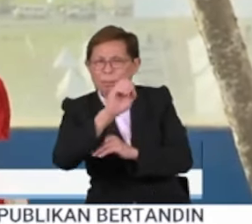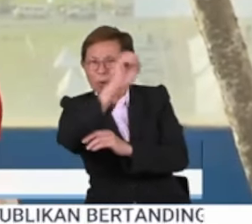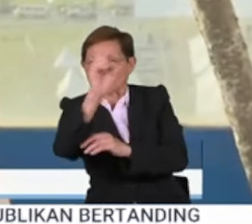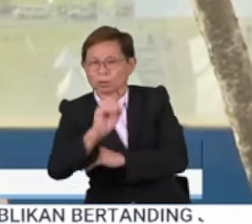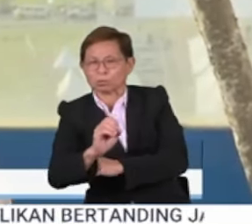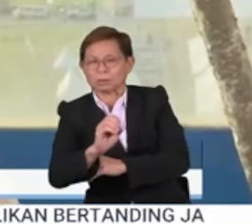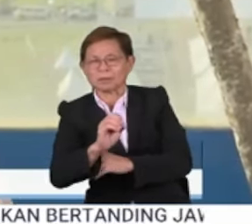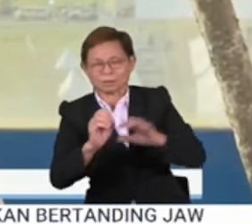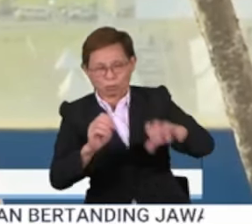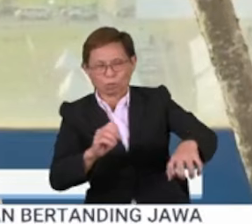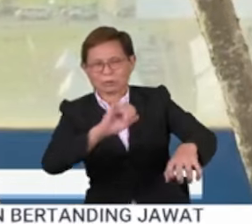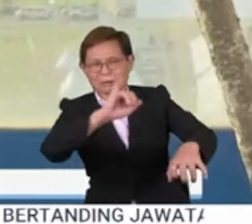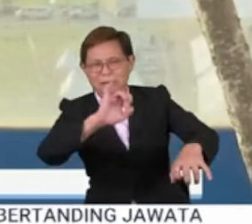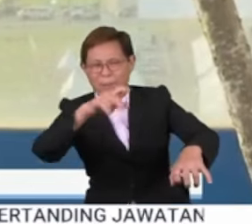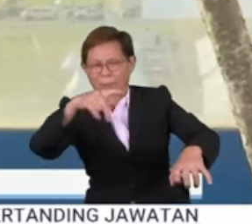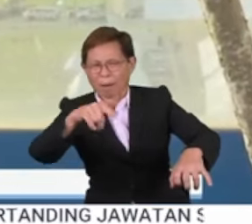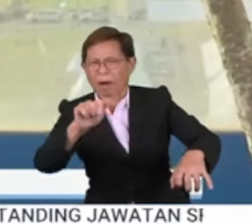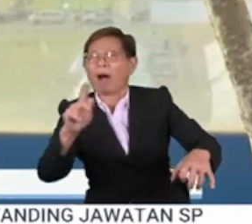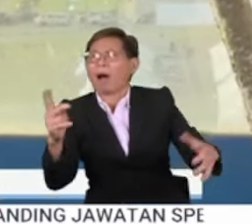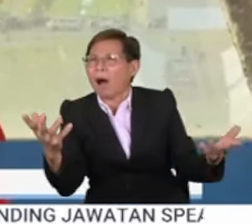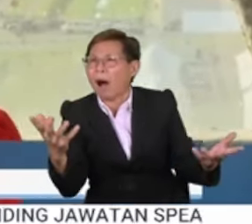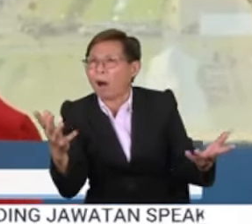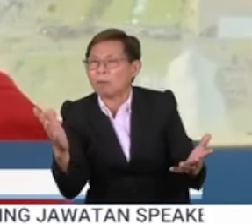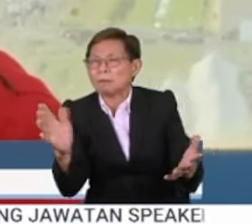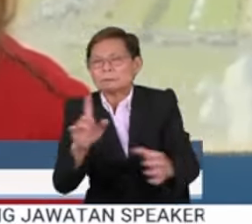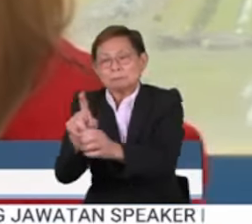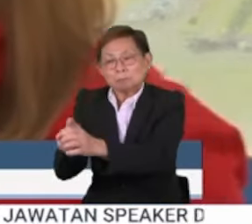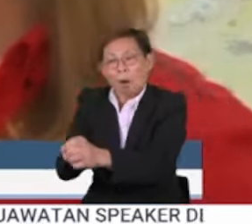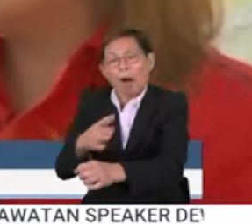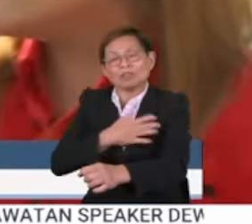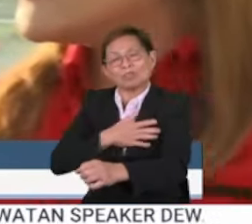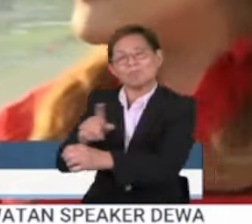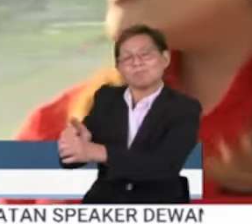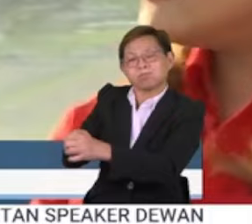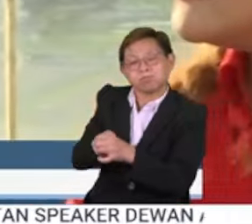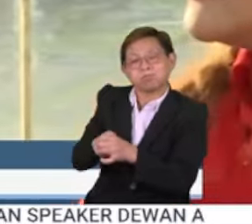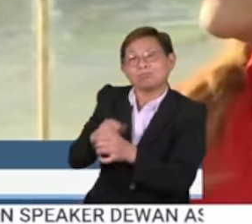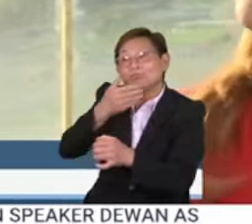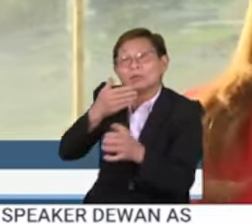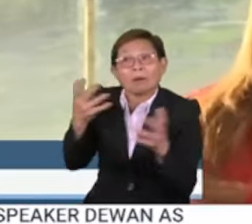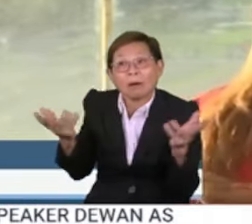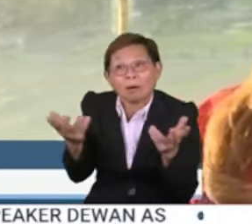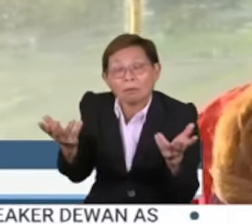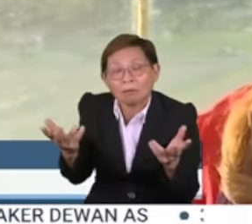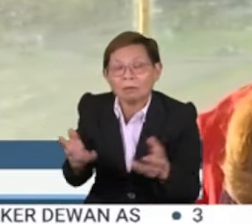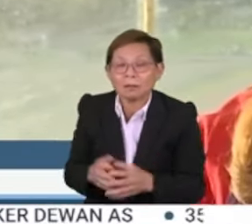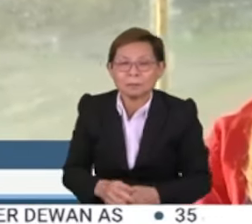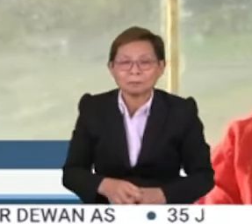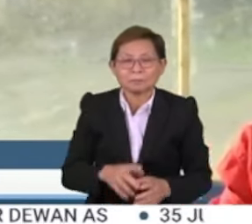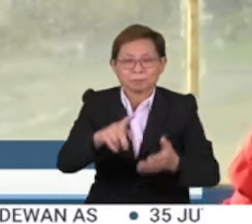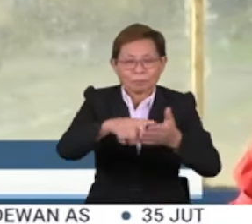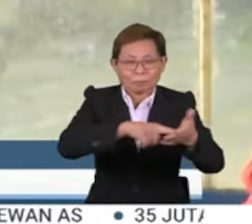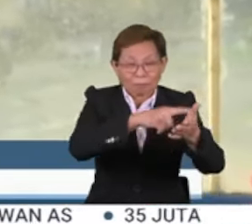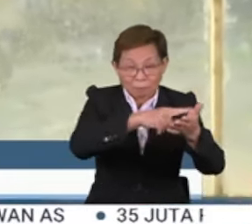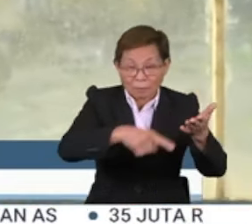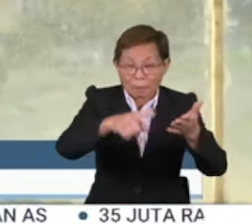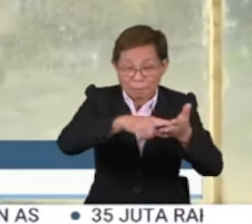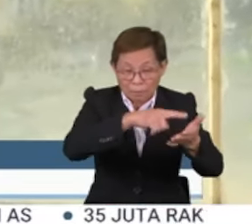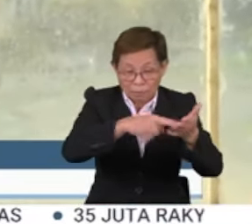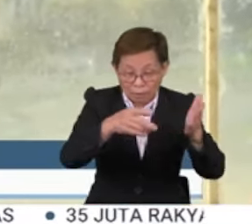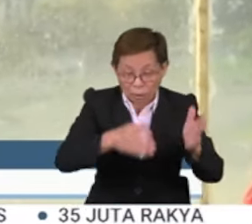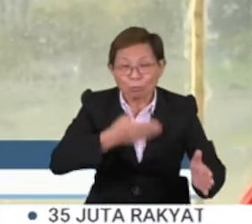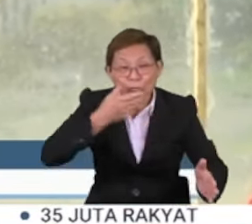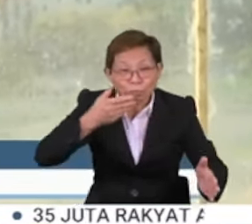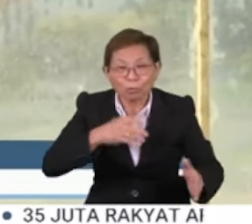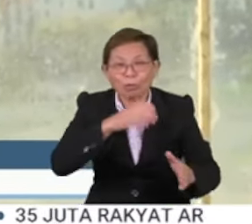Jepak. Jadi, bagaimana strategi untuk menambat hati pengundi muda ini? Pengundi muda terutama sekali antara umur 18